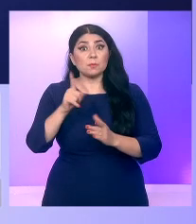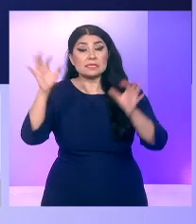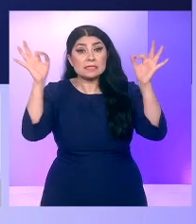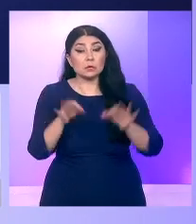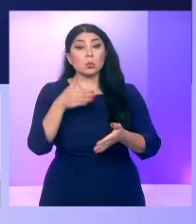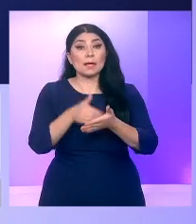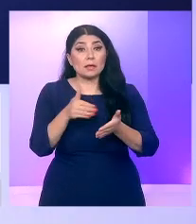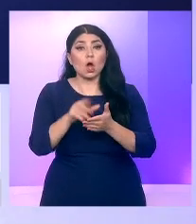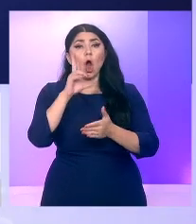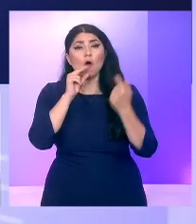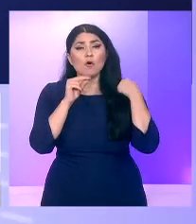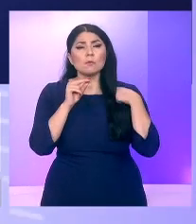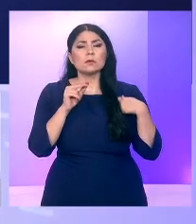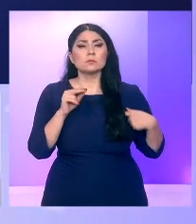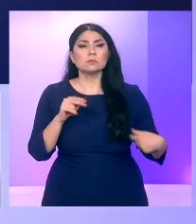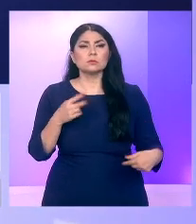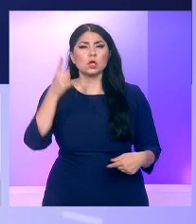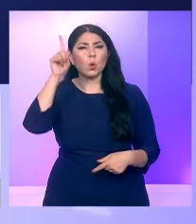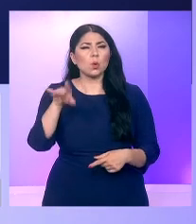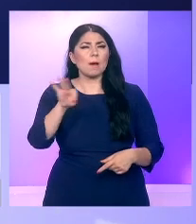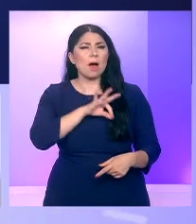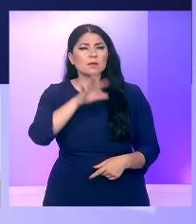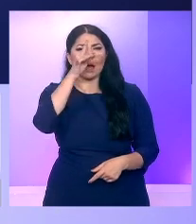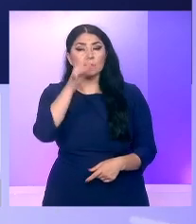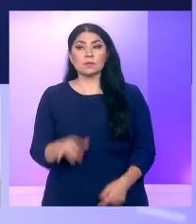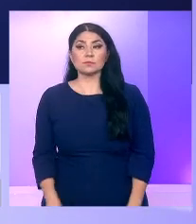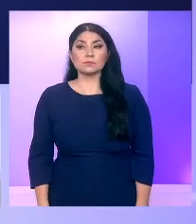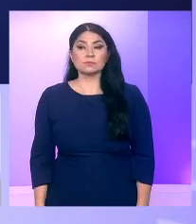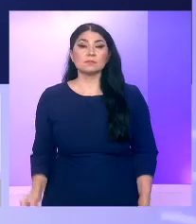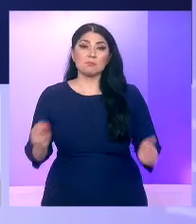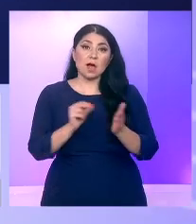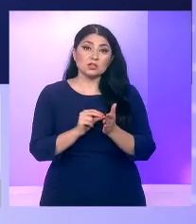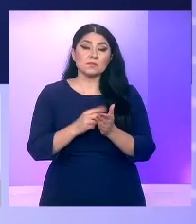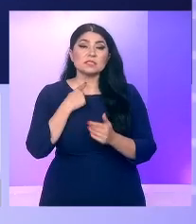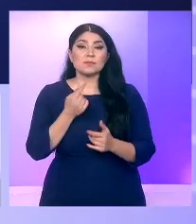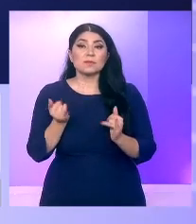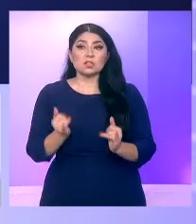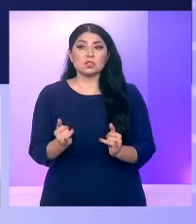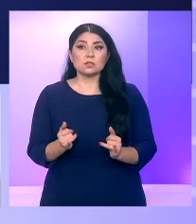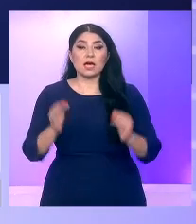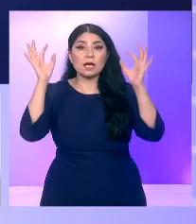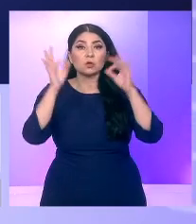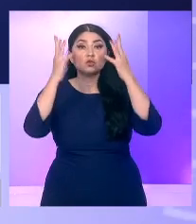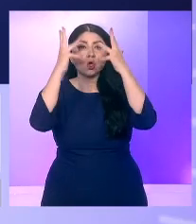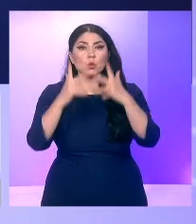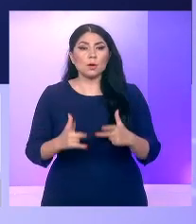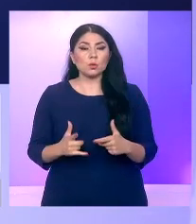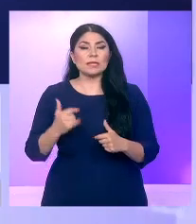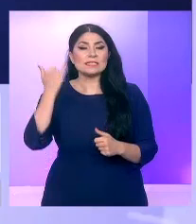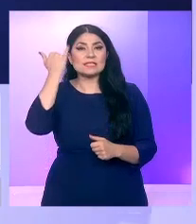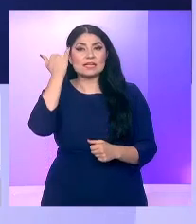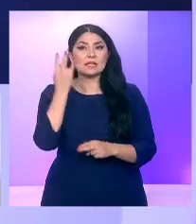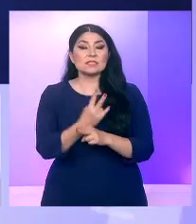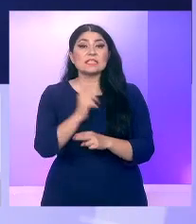reducă cheltuielile. Au vorbit, cred că, de prin luna martie-aprilie despre reducerea numărului de secretari de stat.